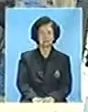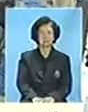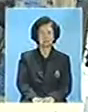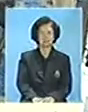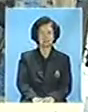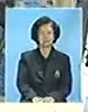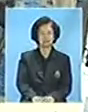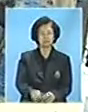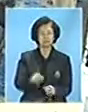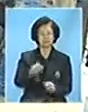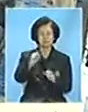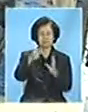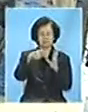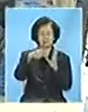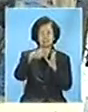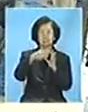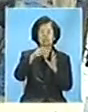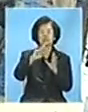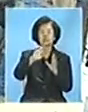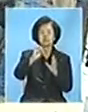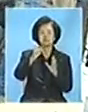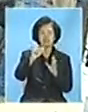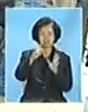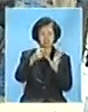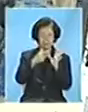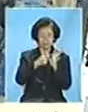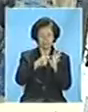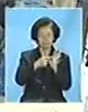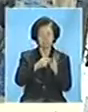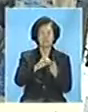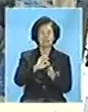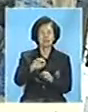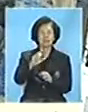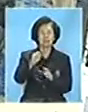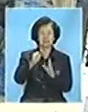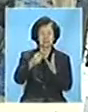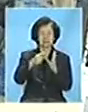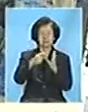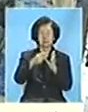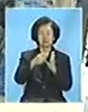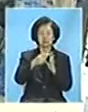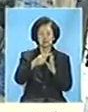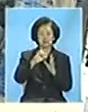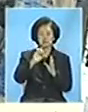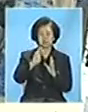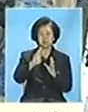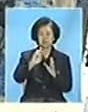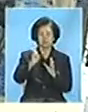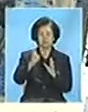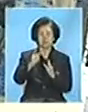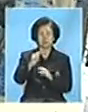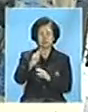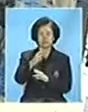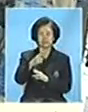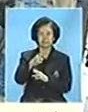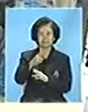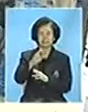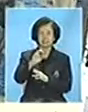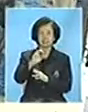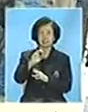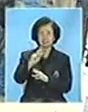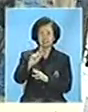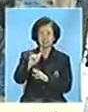นายสุริยาปัญจรนายสุเวทนายสุวิทย์เมฆเสรีกุลนางสุอัมภาโค